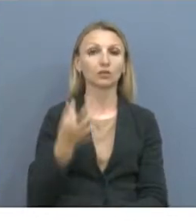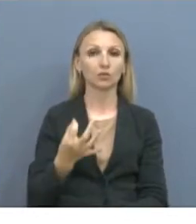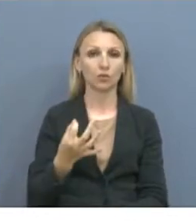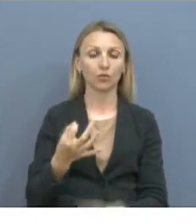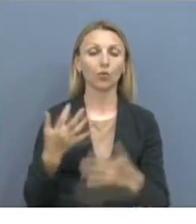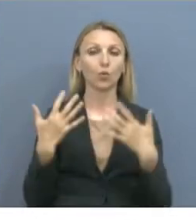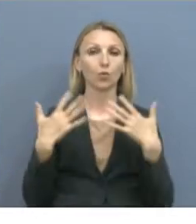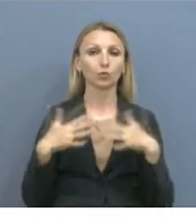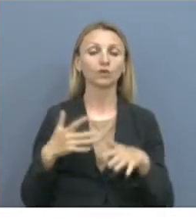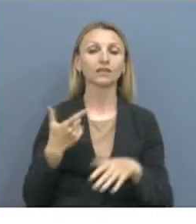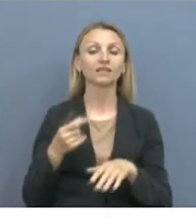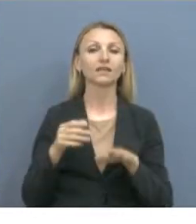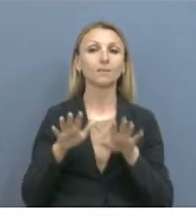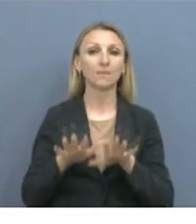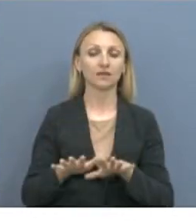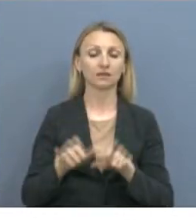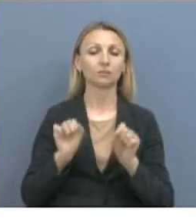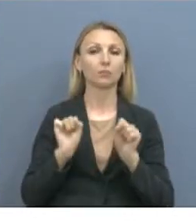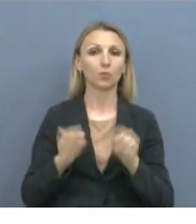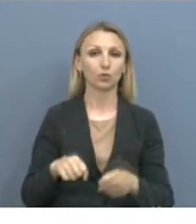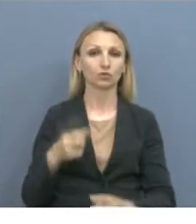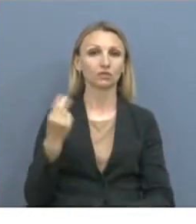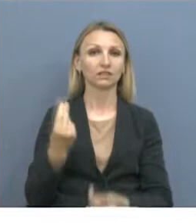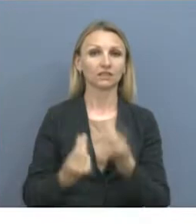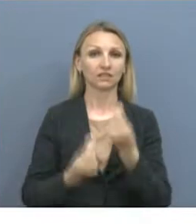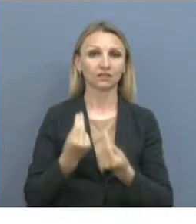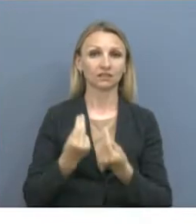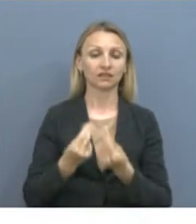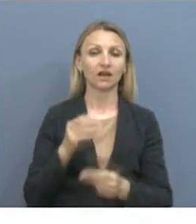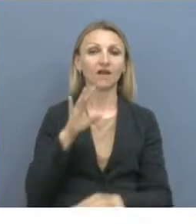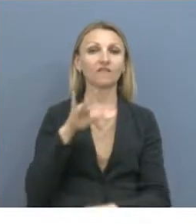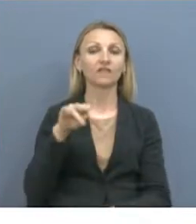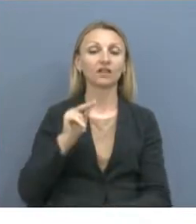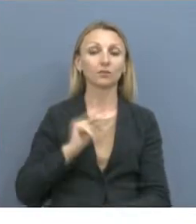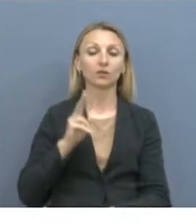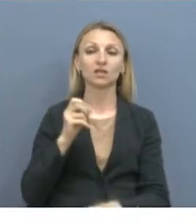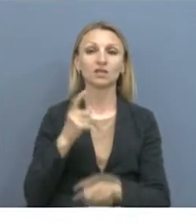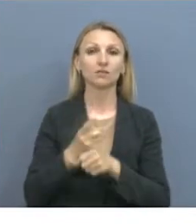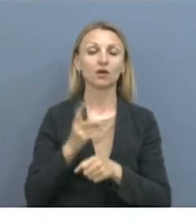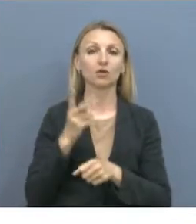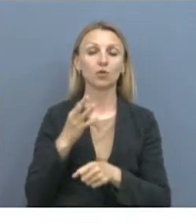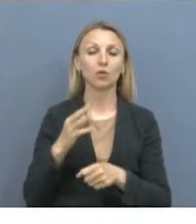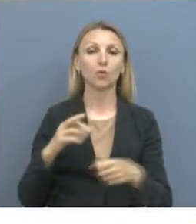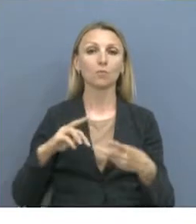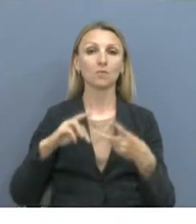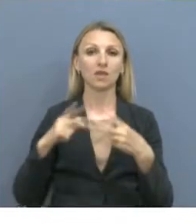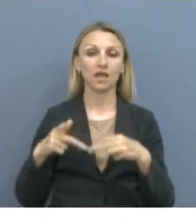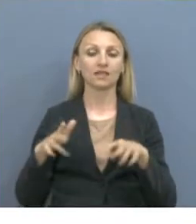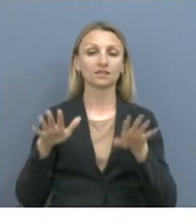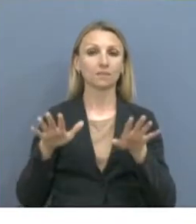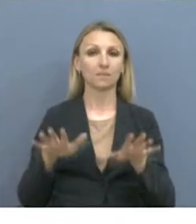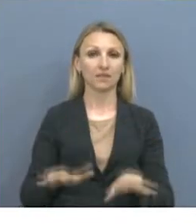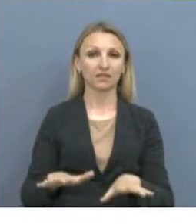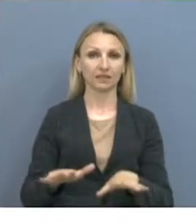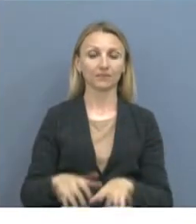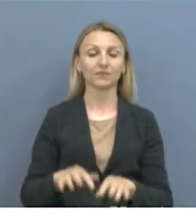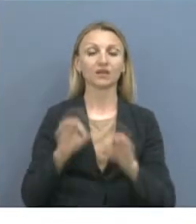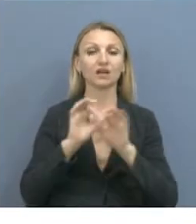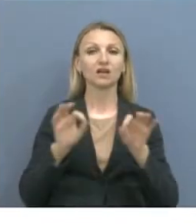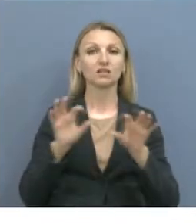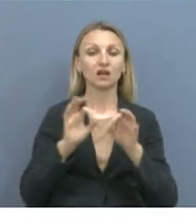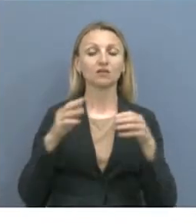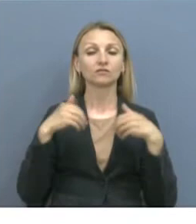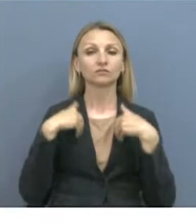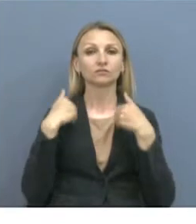уже существующих игорных зонах. Как вид деятельности не запрещается, меняется только лишь локация. Высказывались предположения,